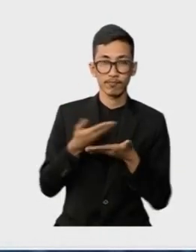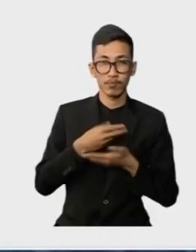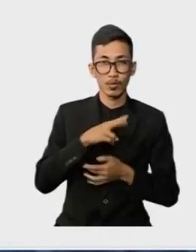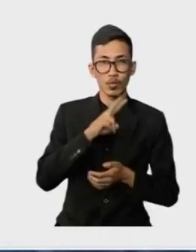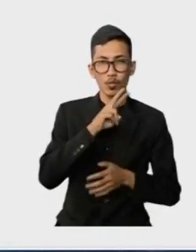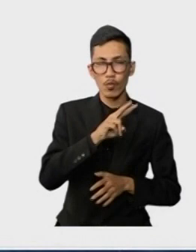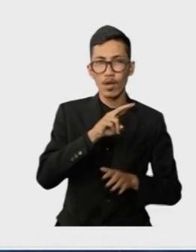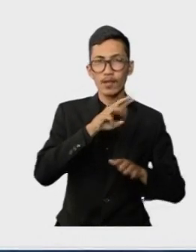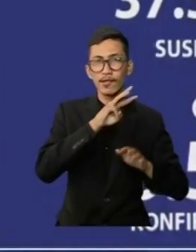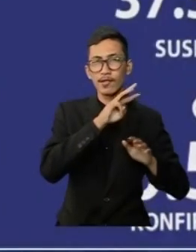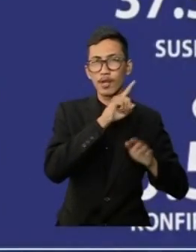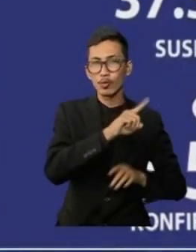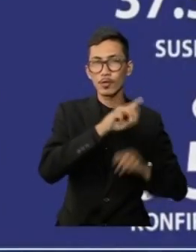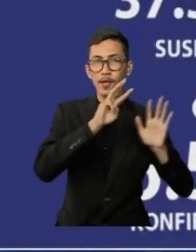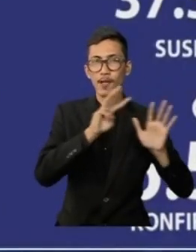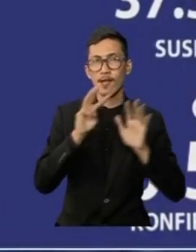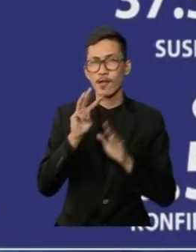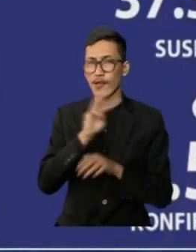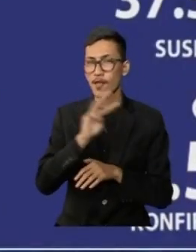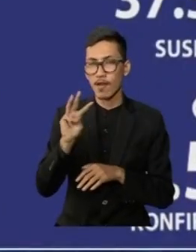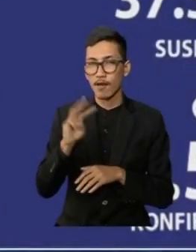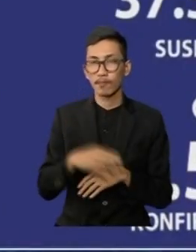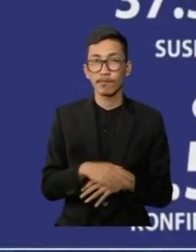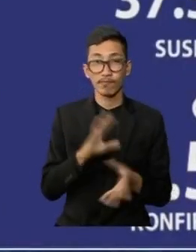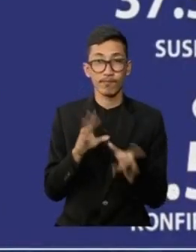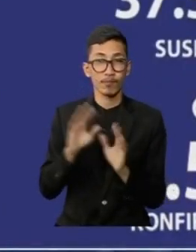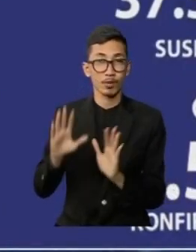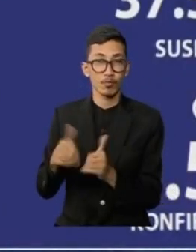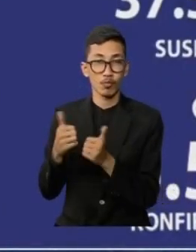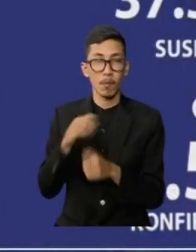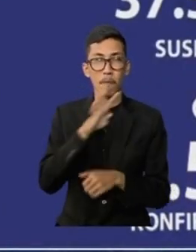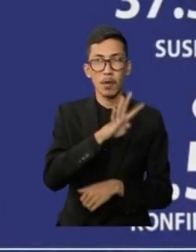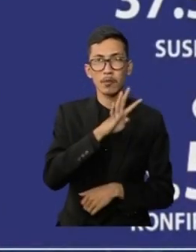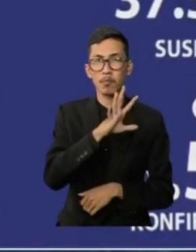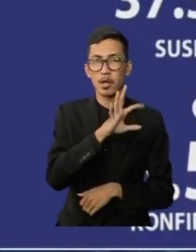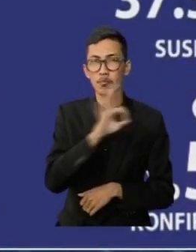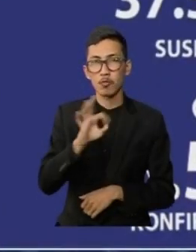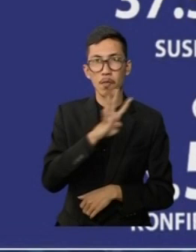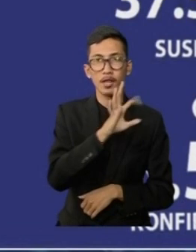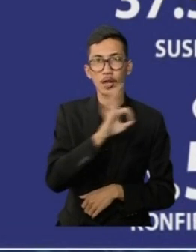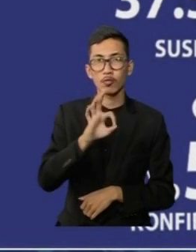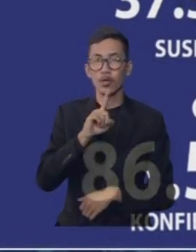2133 sehingga total sembuh menjadi 45400